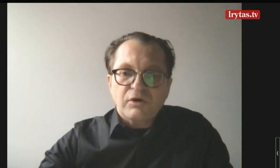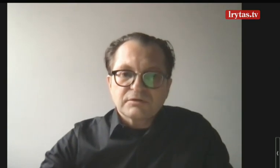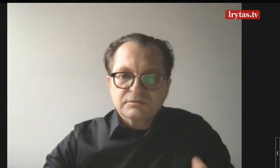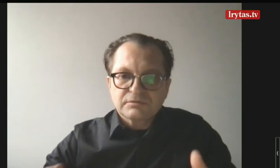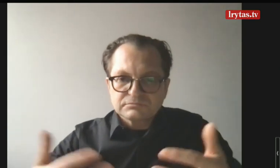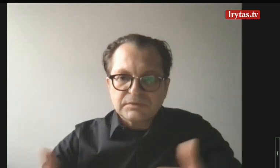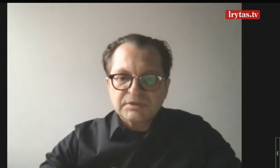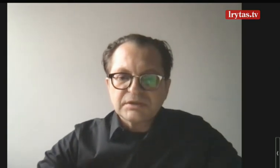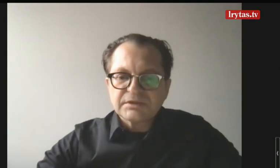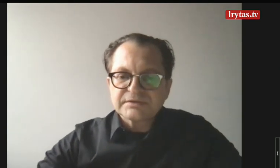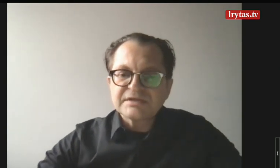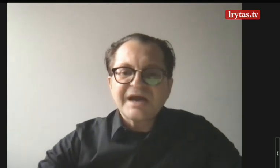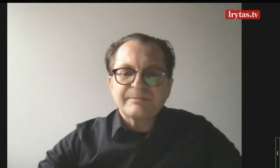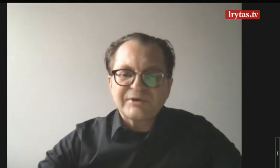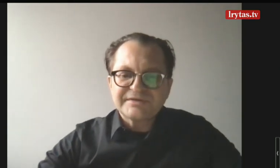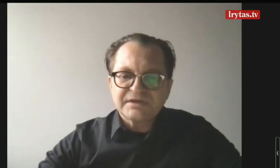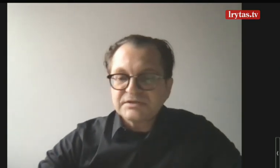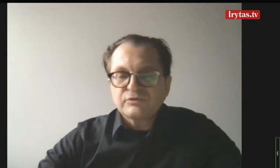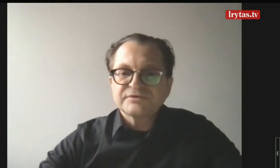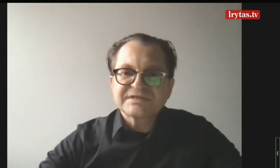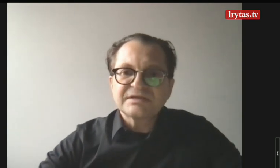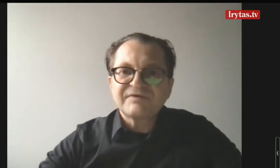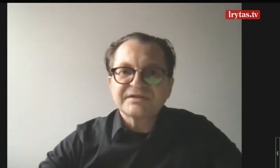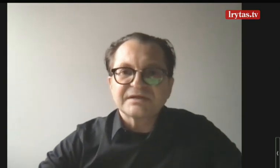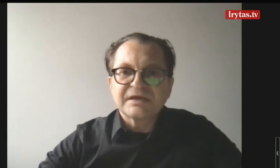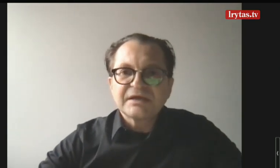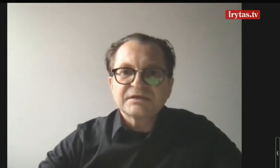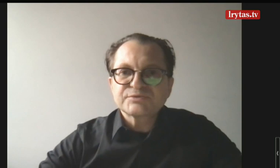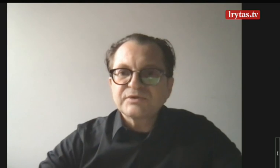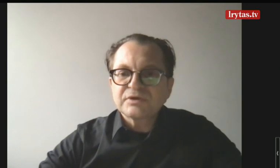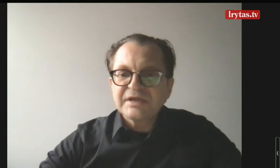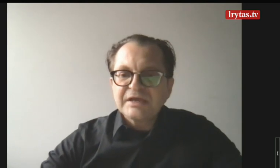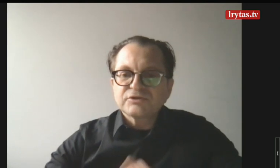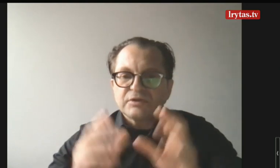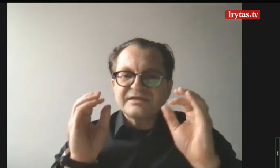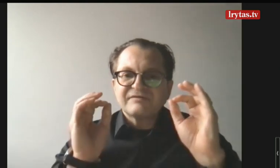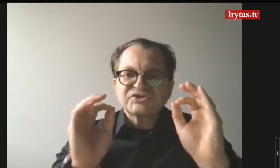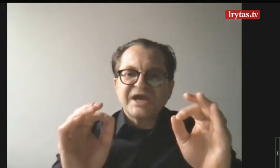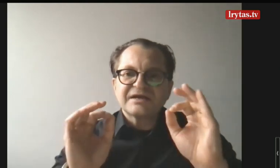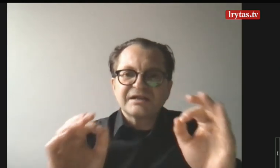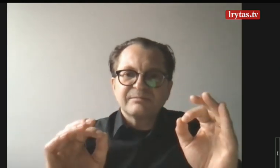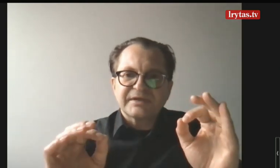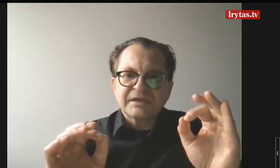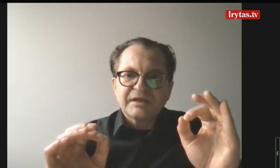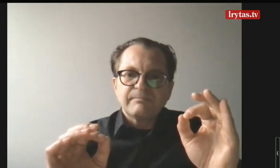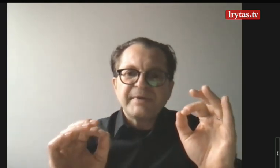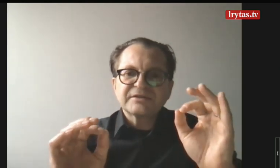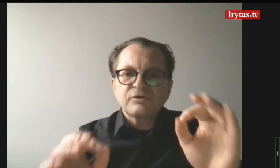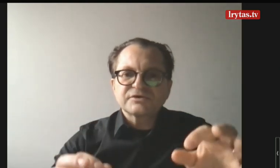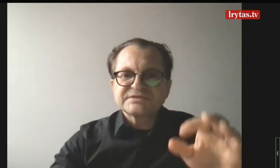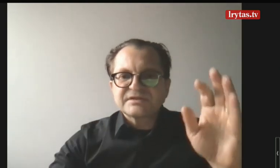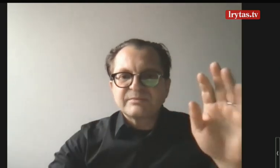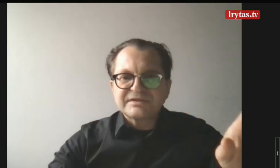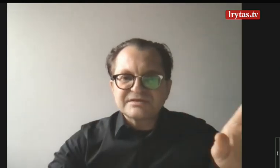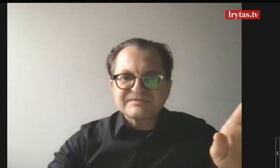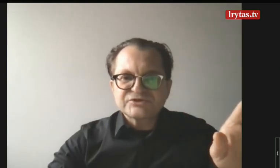jo ir tai darė politikai, tegul jis tai ir įvardyja. Ir aš manau, kad adekvačiai kalbai bet